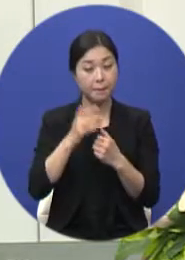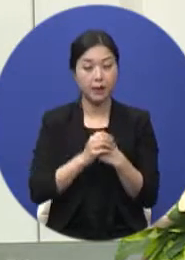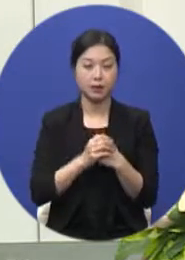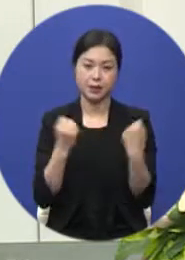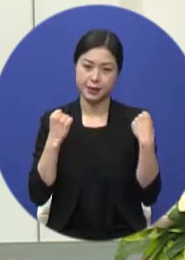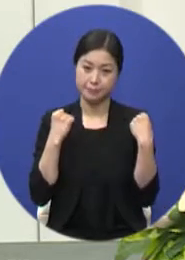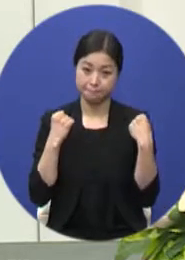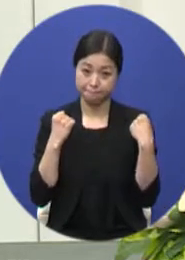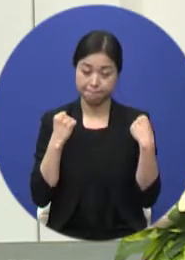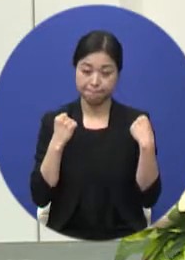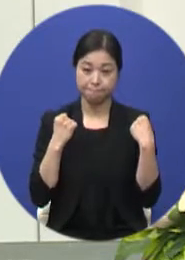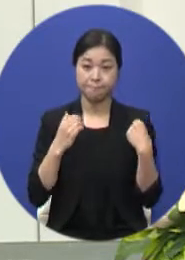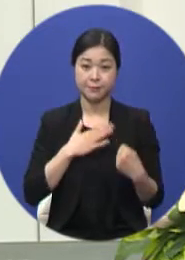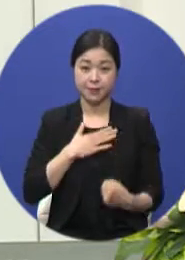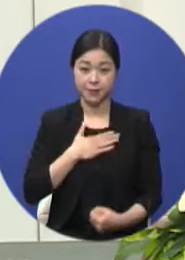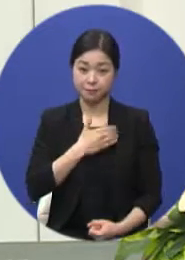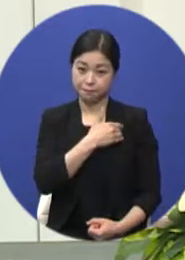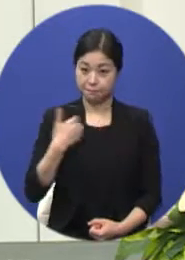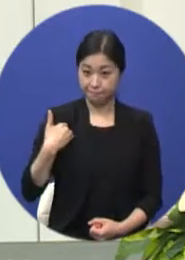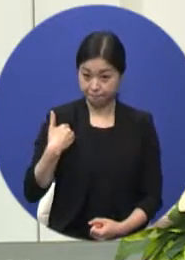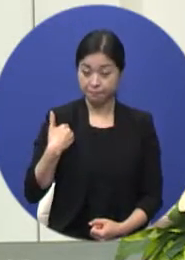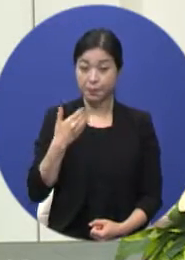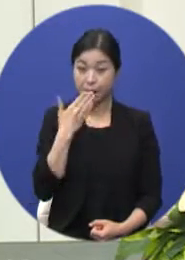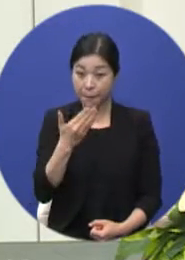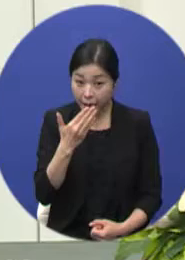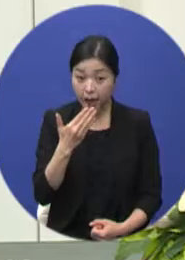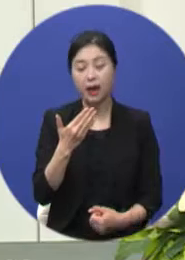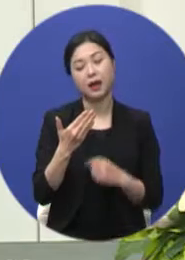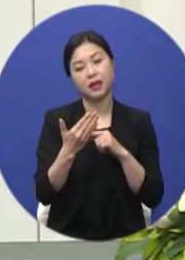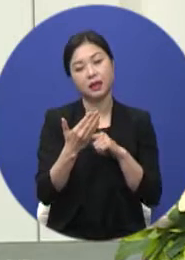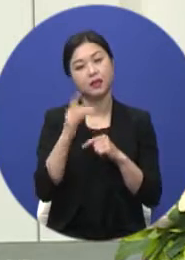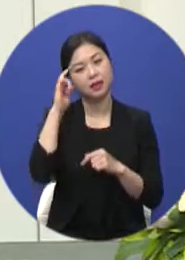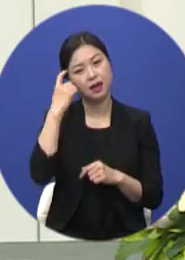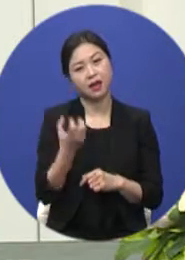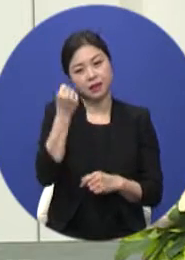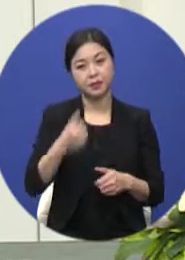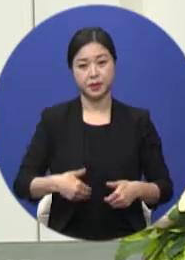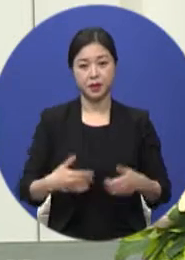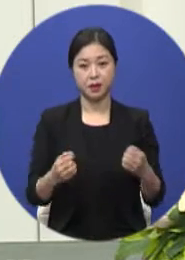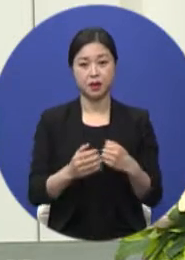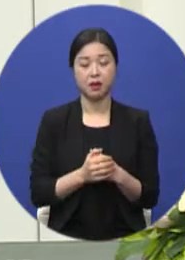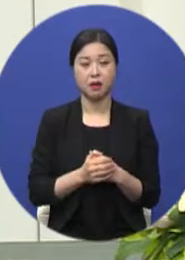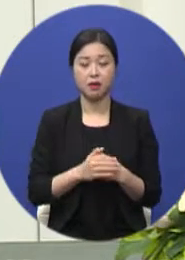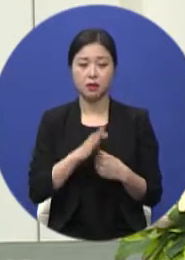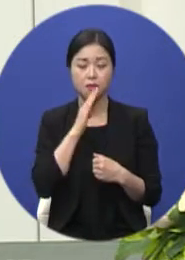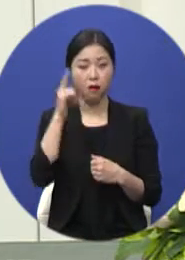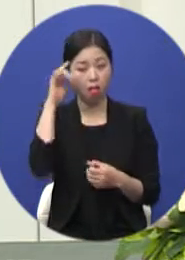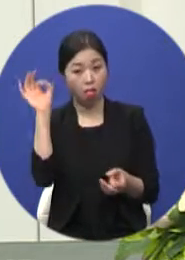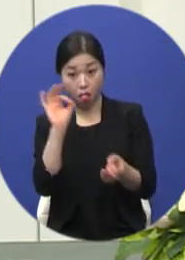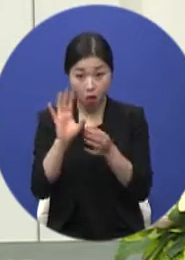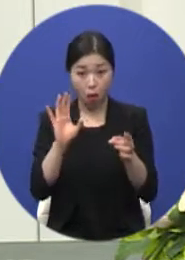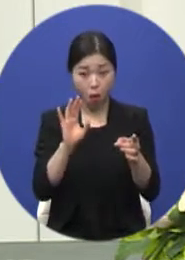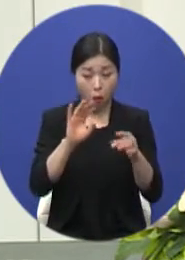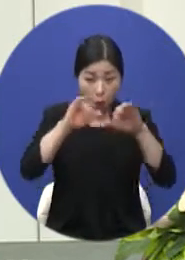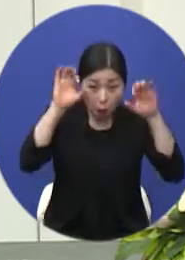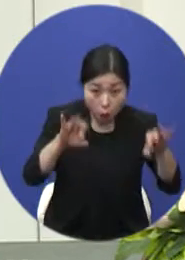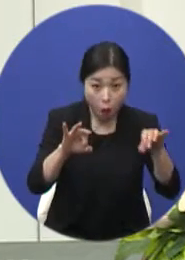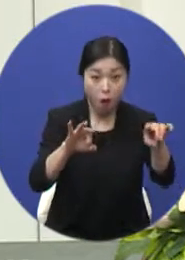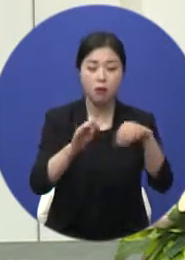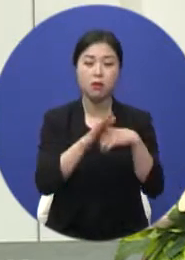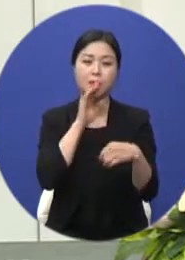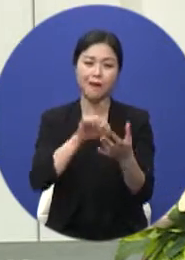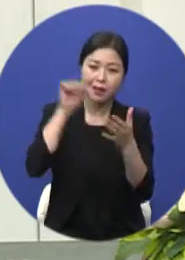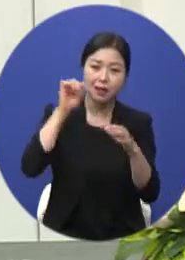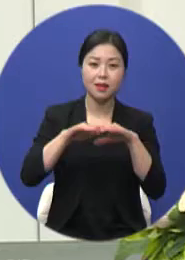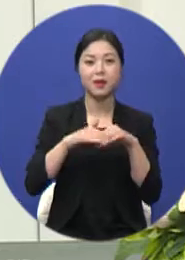가지세요. 그리고 자신감을 회복하시고 저는 심리학적으로 제가 보건데 의외의 곳에서 단순하게 해결될 수 있는 고민거리인